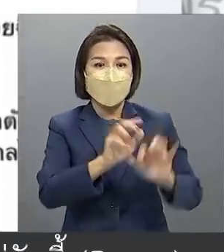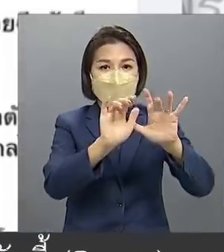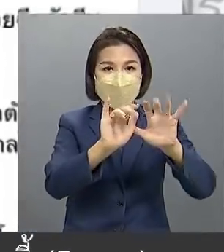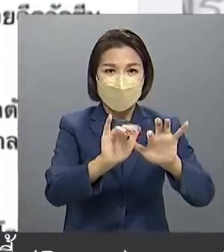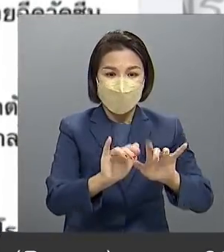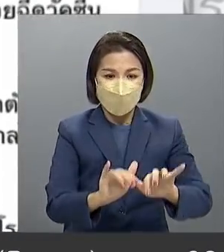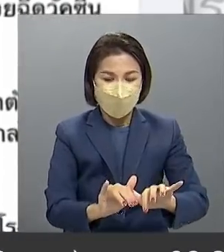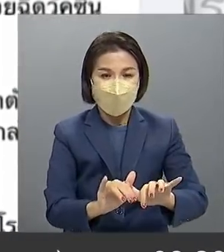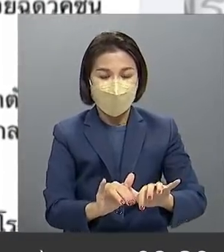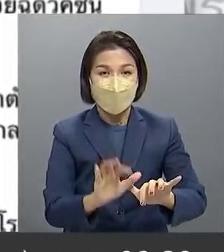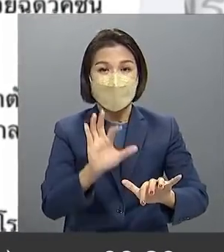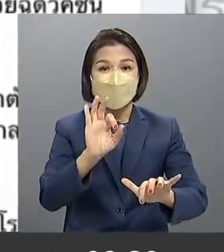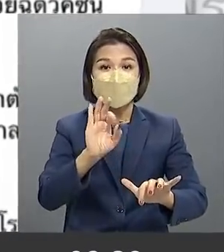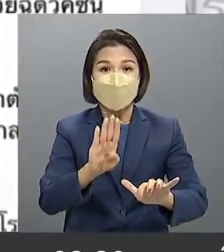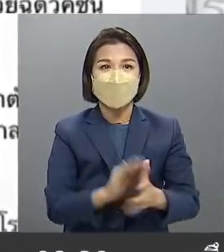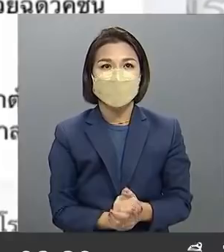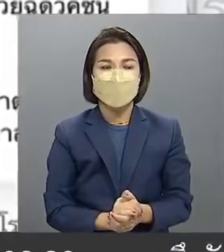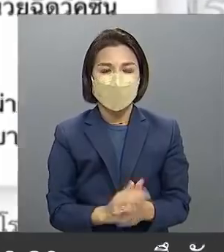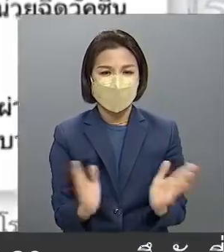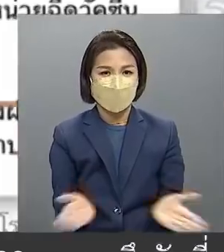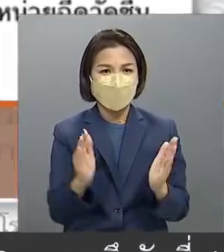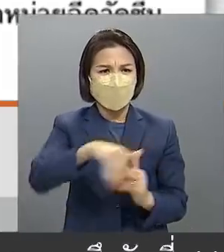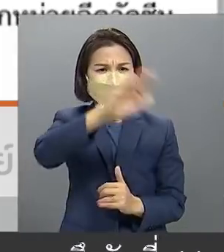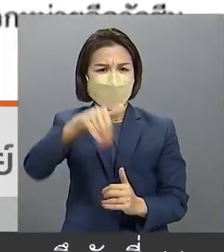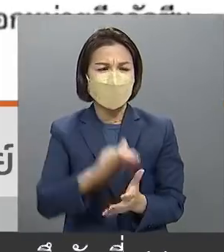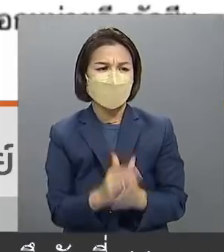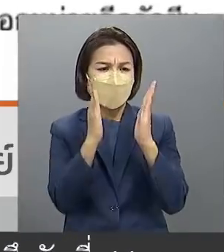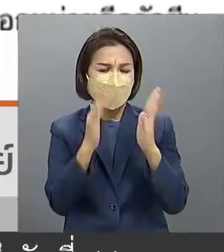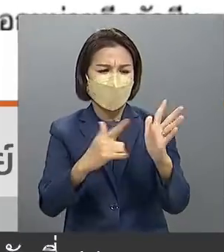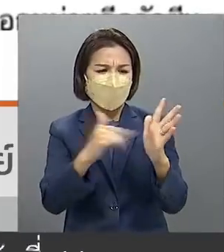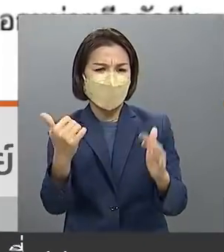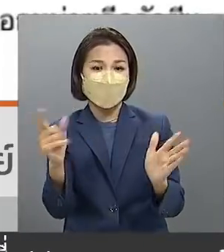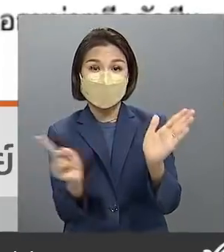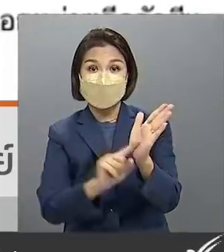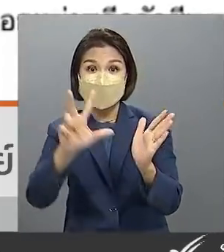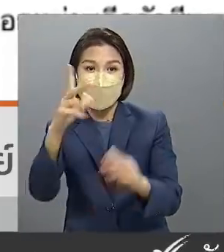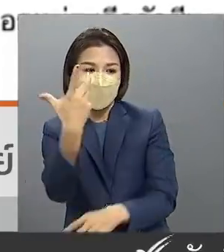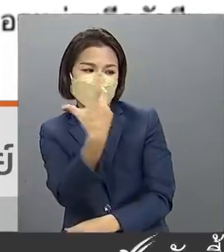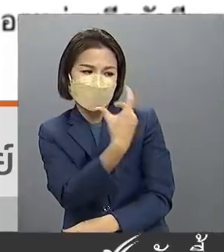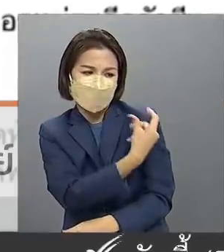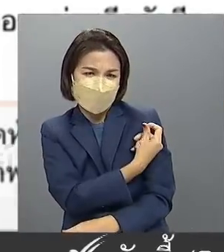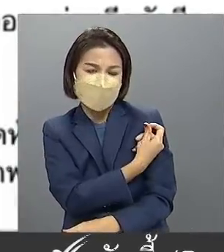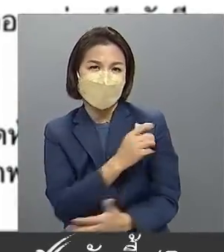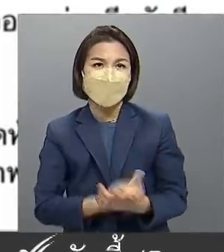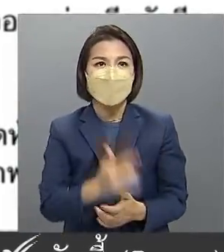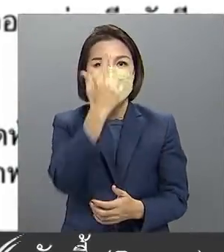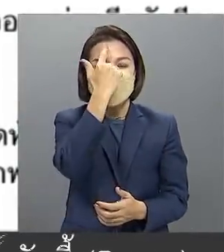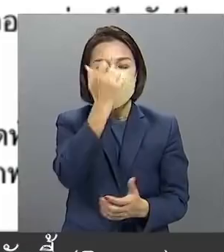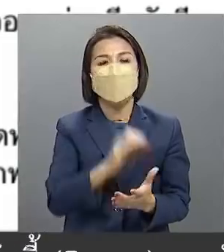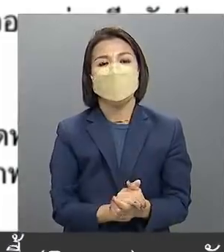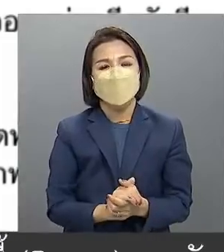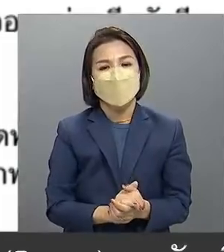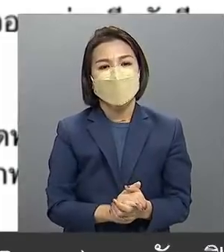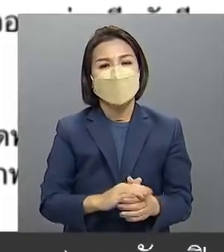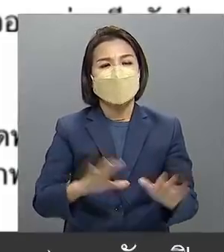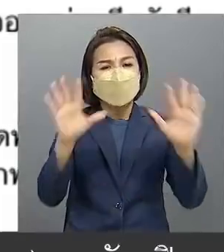ฉีดวัคซีนเข็มที่3ให้กับบุคลากรทางการแพทย์ค่ะโดยระบุว่าบุคลากรทางการแพทย์ด่านหน้าเสมือนเป็นทหารอาสาสู้ศึ